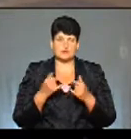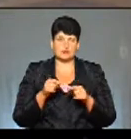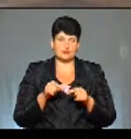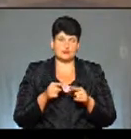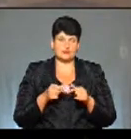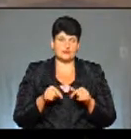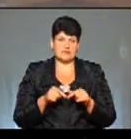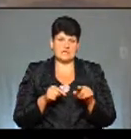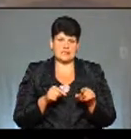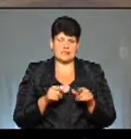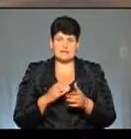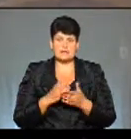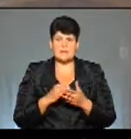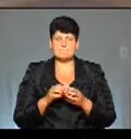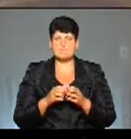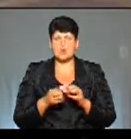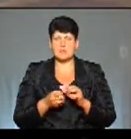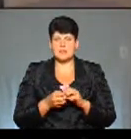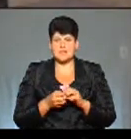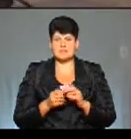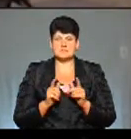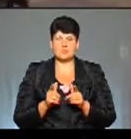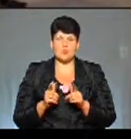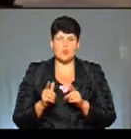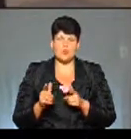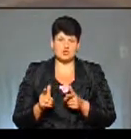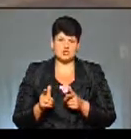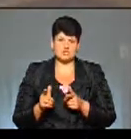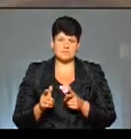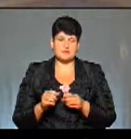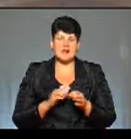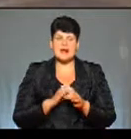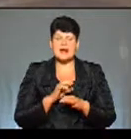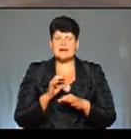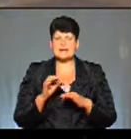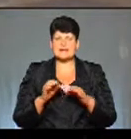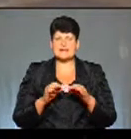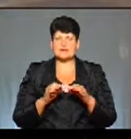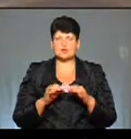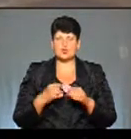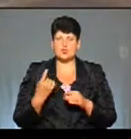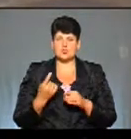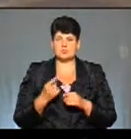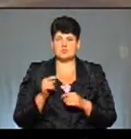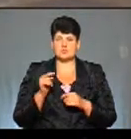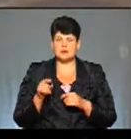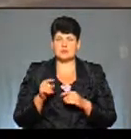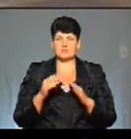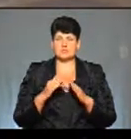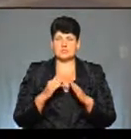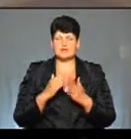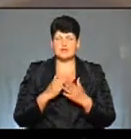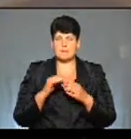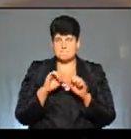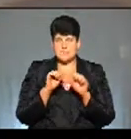відділенні є проблеми з погодженням з архітектурою області, оскільки дана будівля є